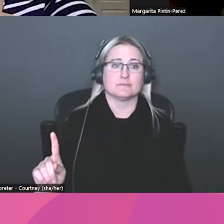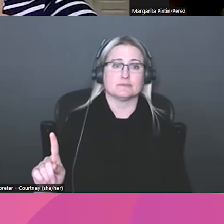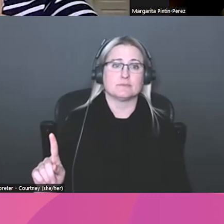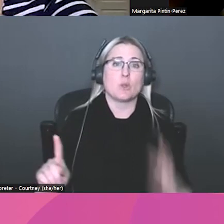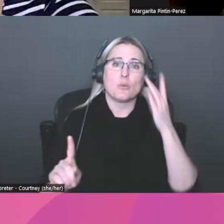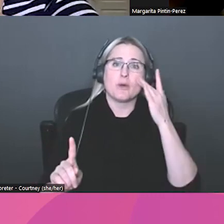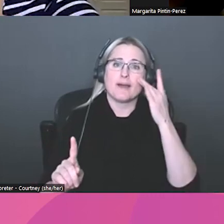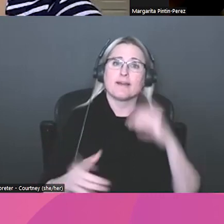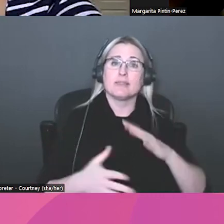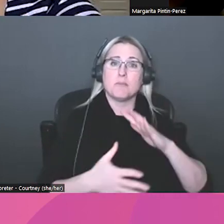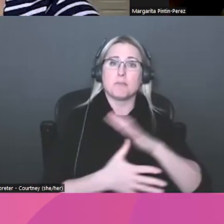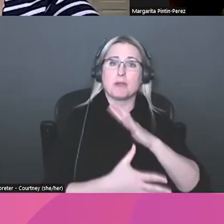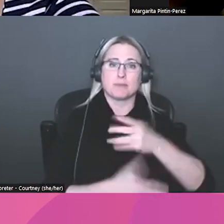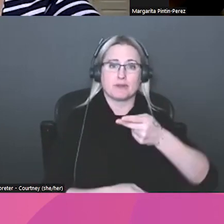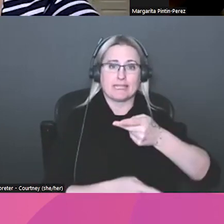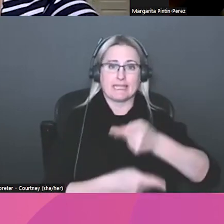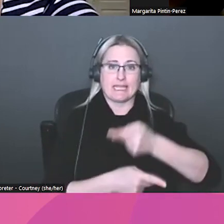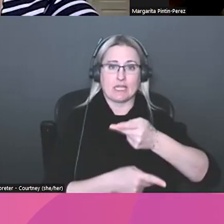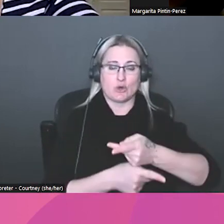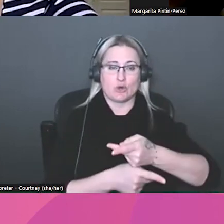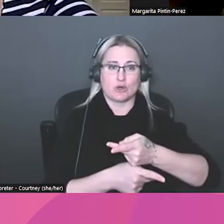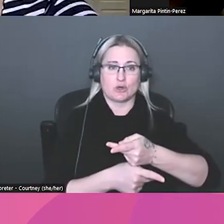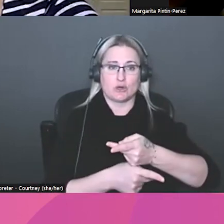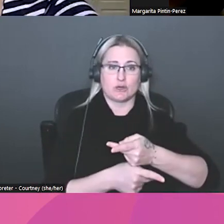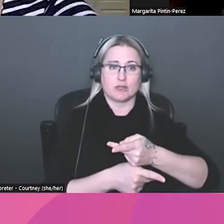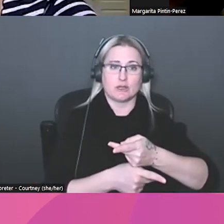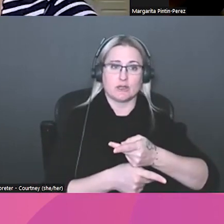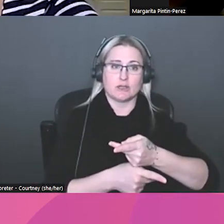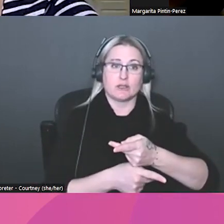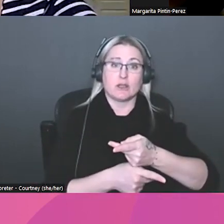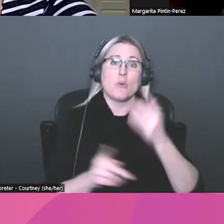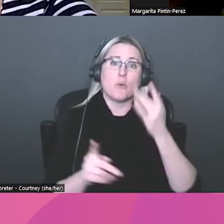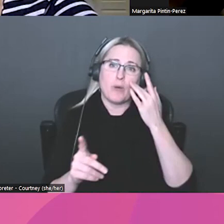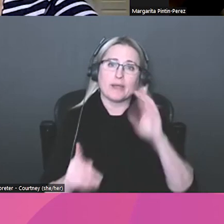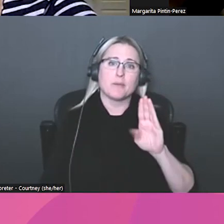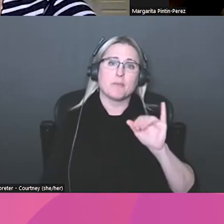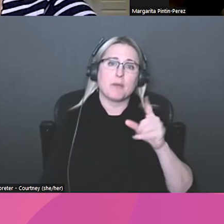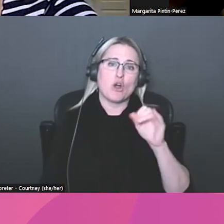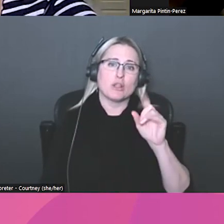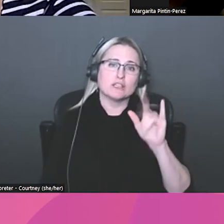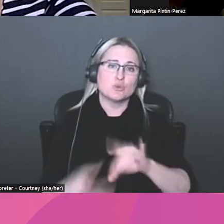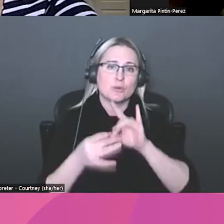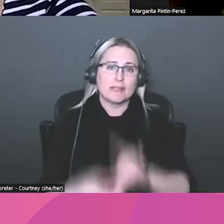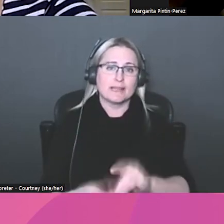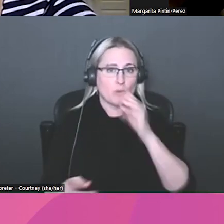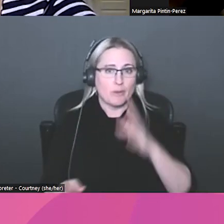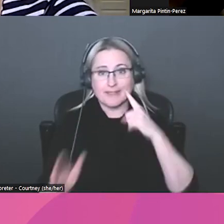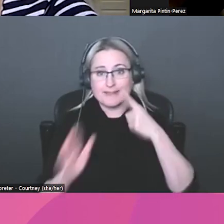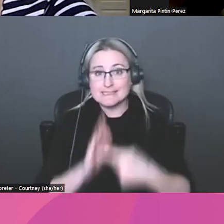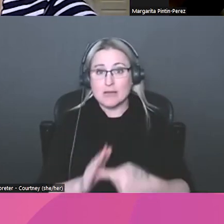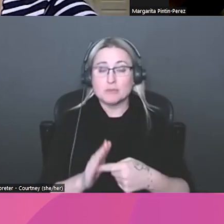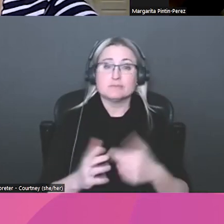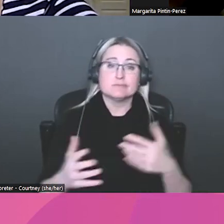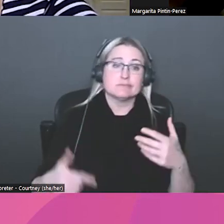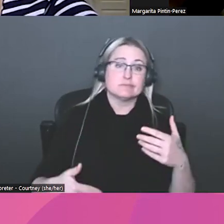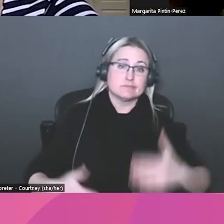concentrée sur les femmes en raison des soins primaires que l'on reçoit en raison du fait d'être femme. Par